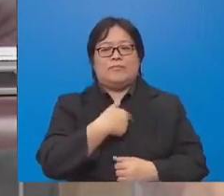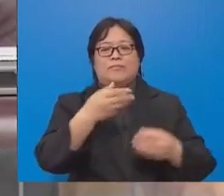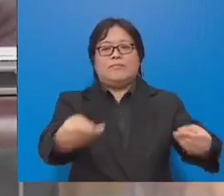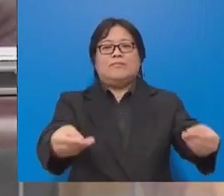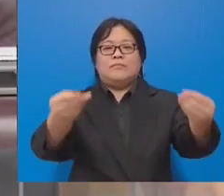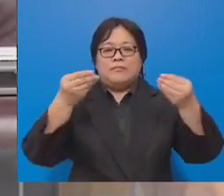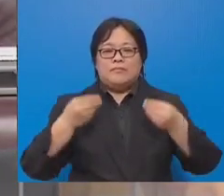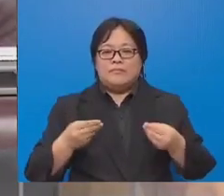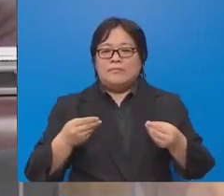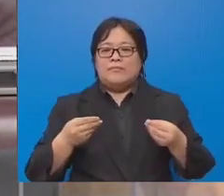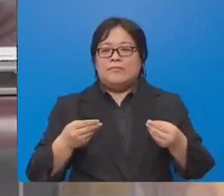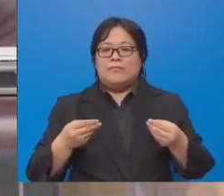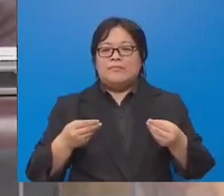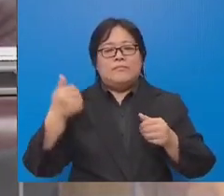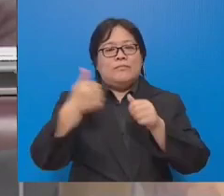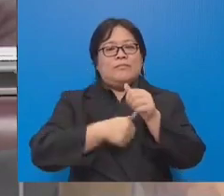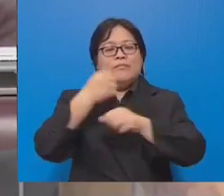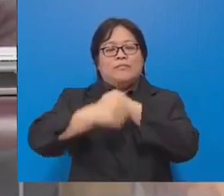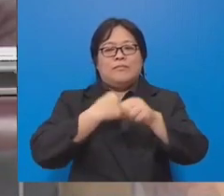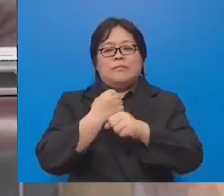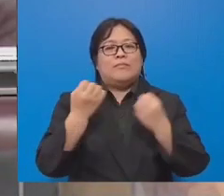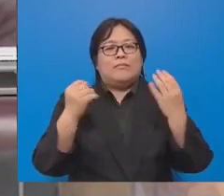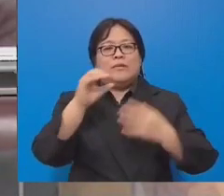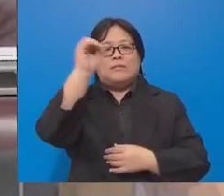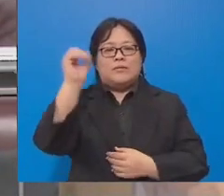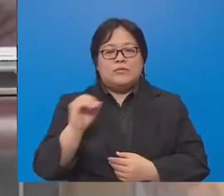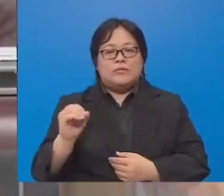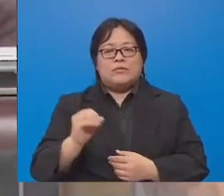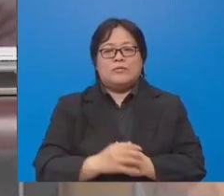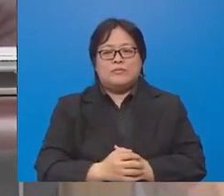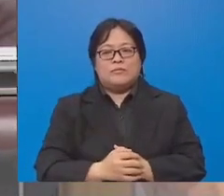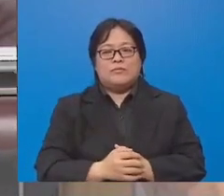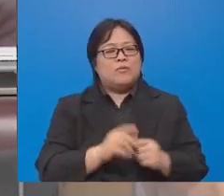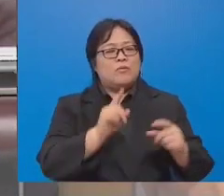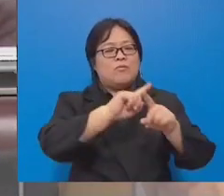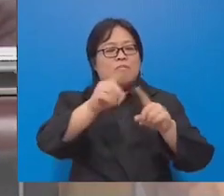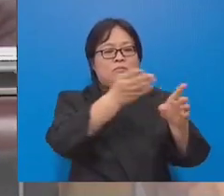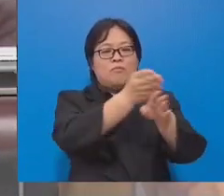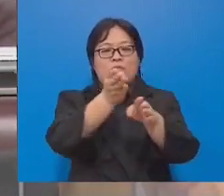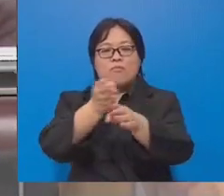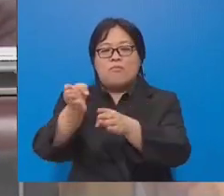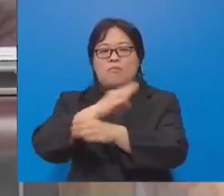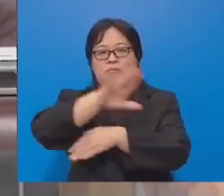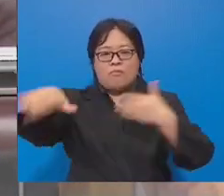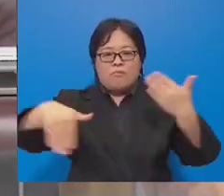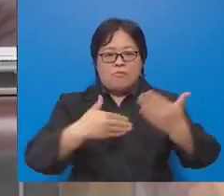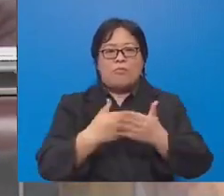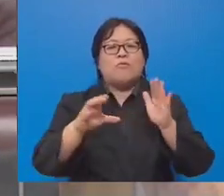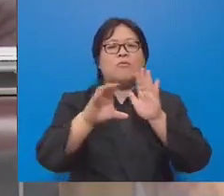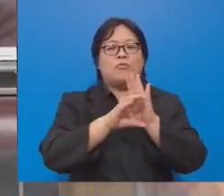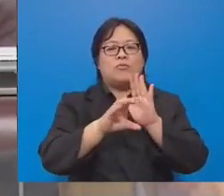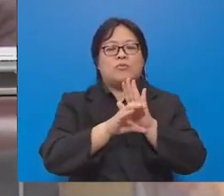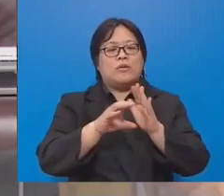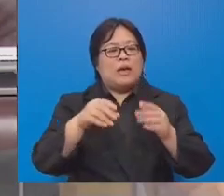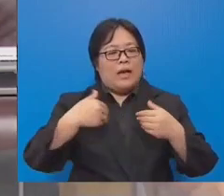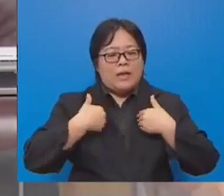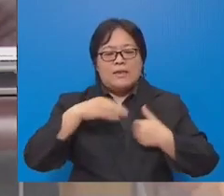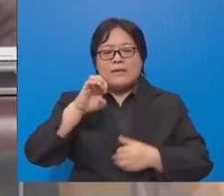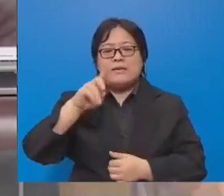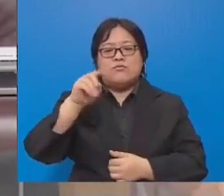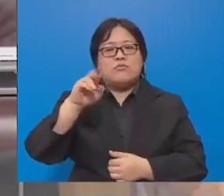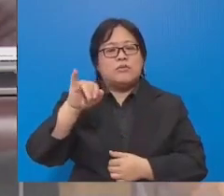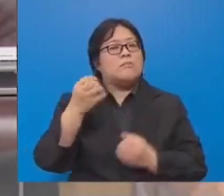diberikan setiap tahun tuh gak peratus dalam semua sektor bisa kate pemiliknya ikuti